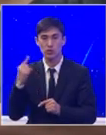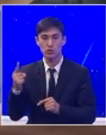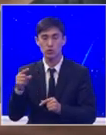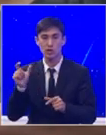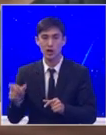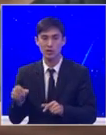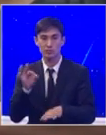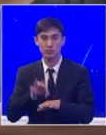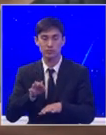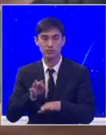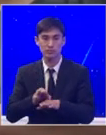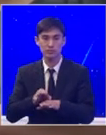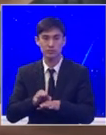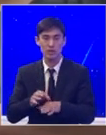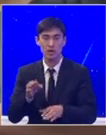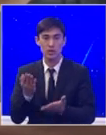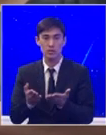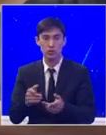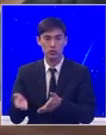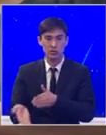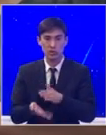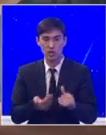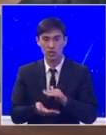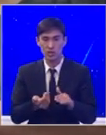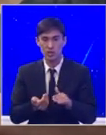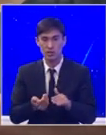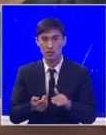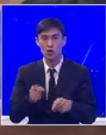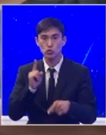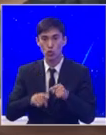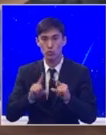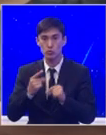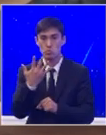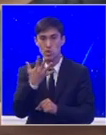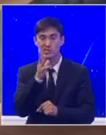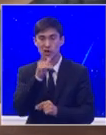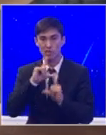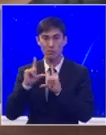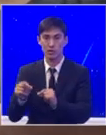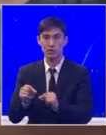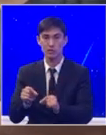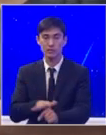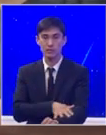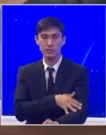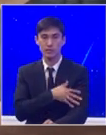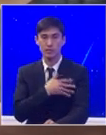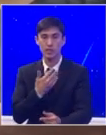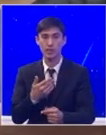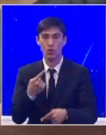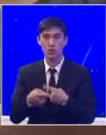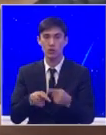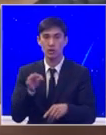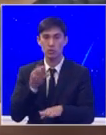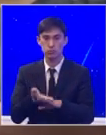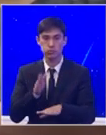адам аурса, ошол жактан чакырат. Ол скорый 4-5 саатта барады ошол жакка. O 5 saatte onlardan baratın